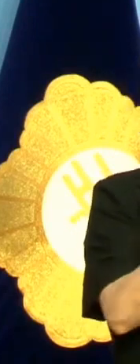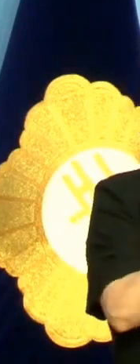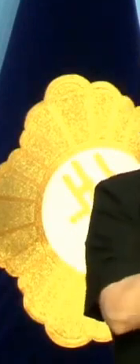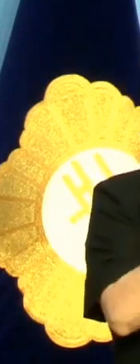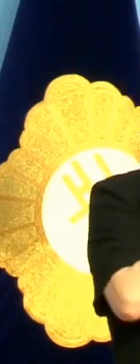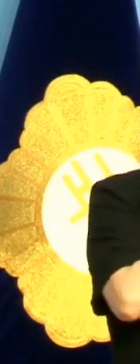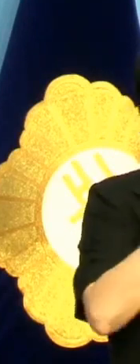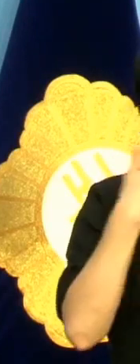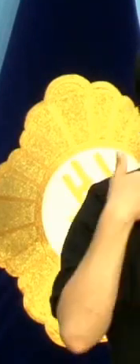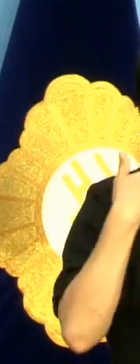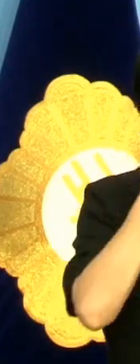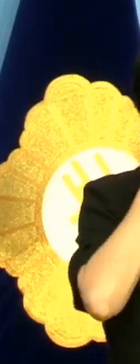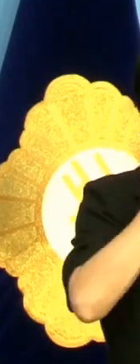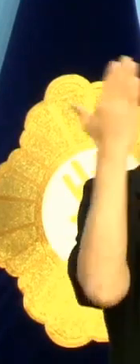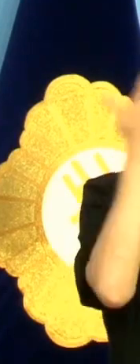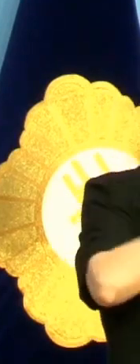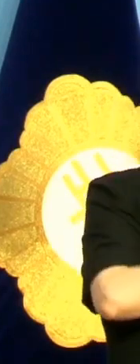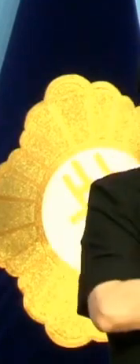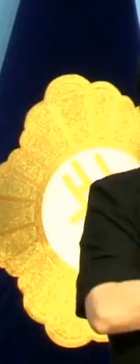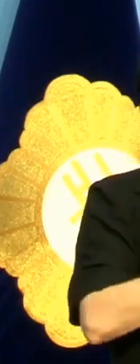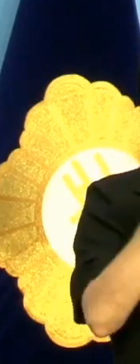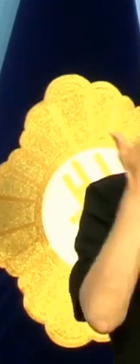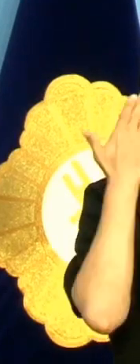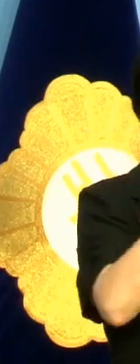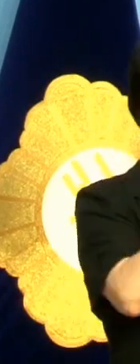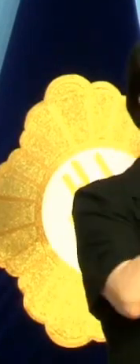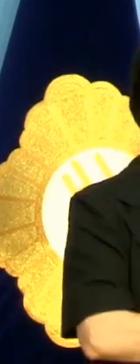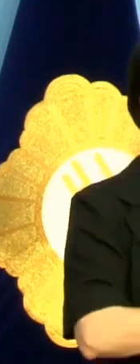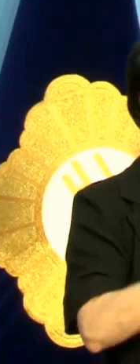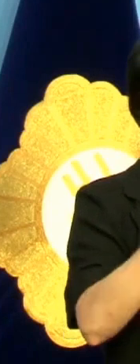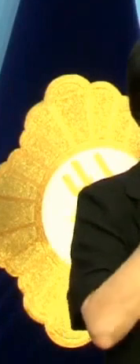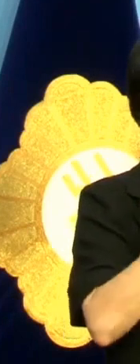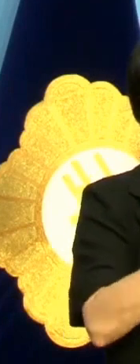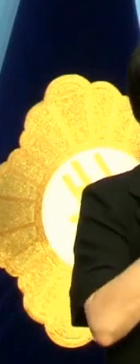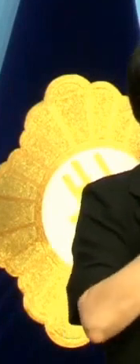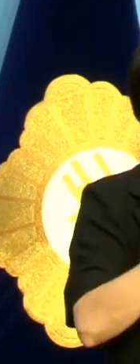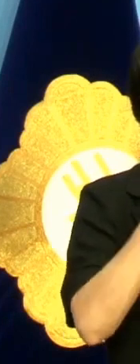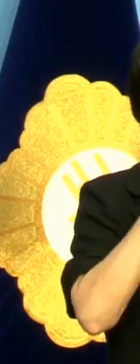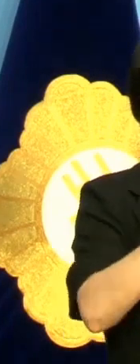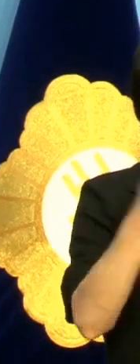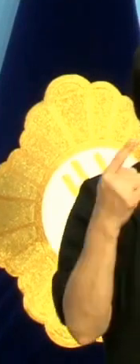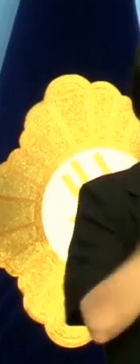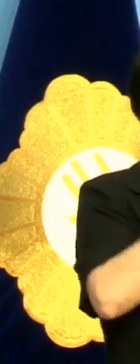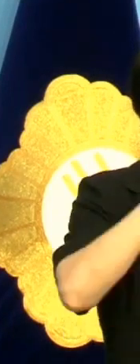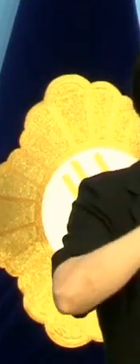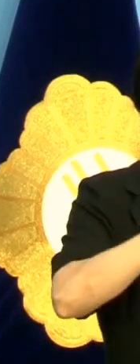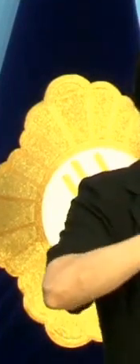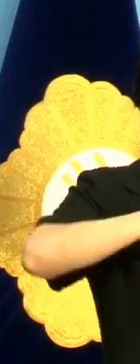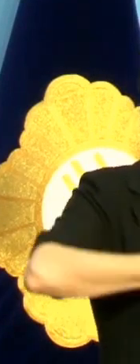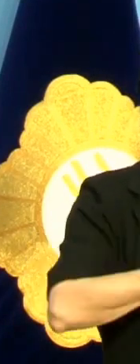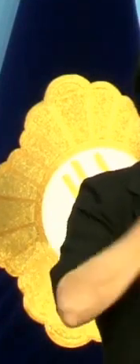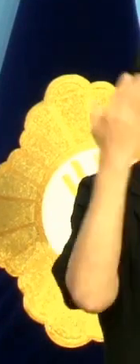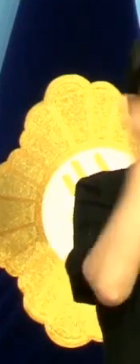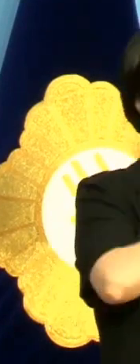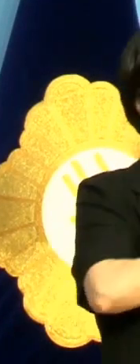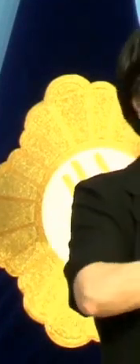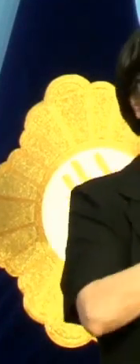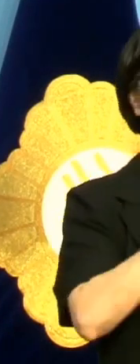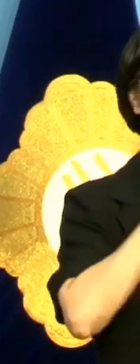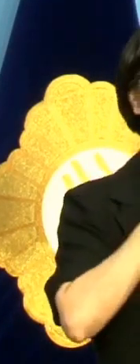해야 된다고 생각합니다 자신의 학력 경력 그리고 재산 변동에 대해서 스스로 오팔 끼고